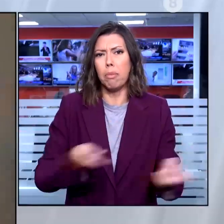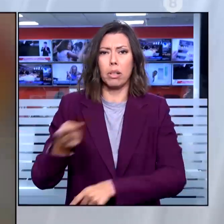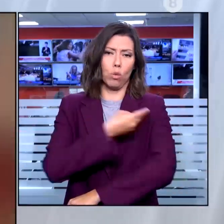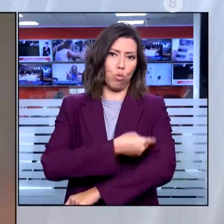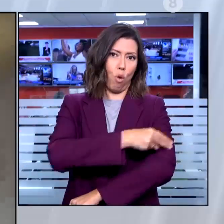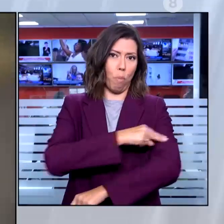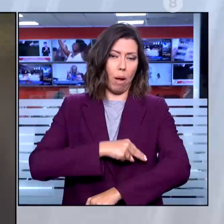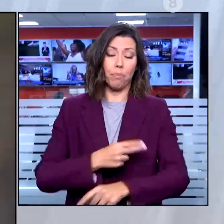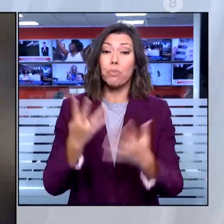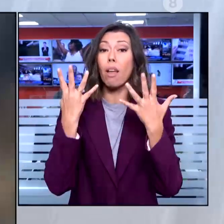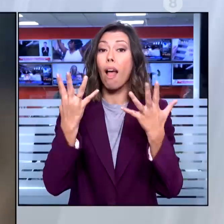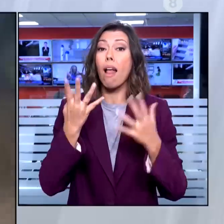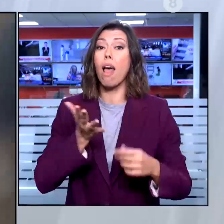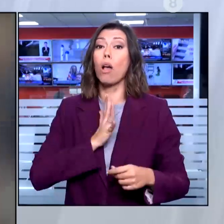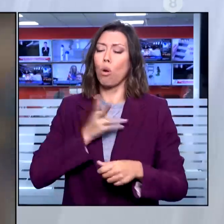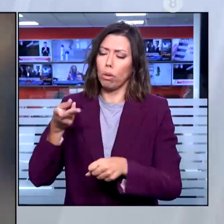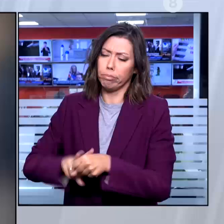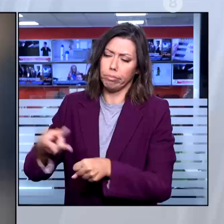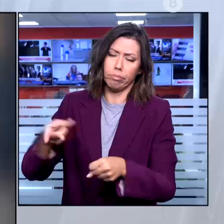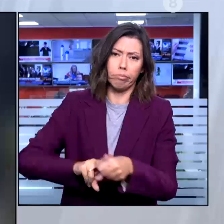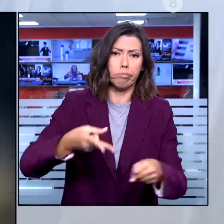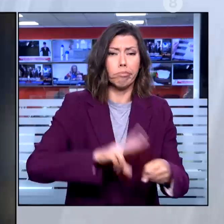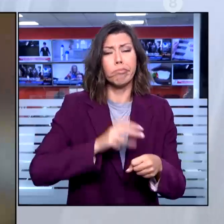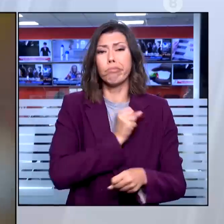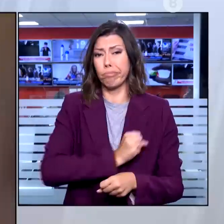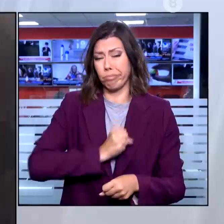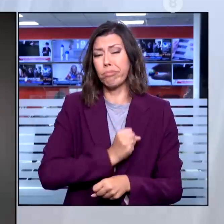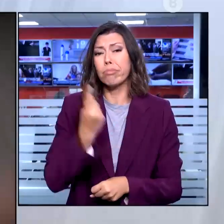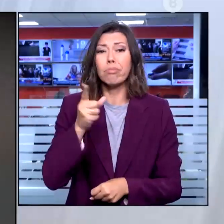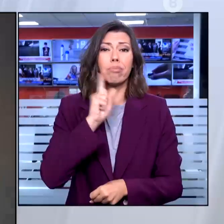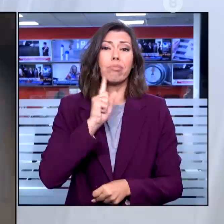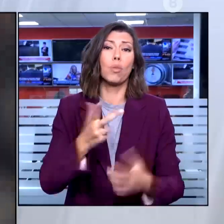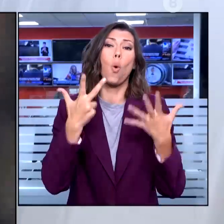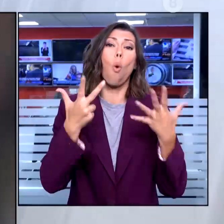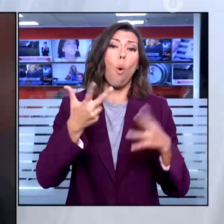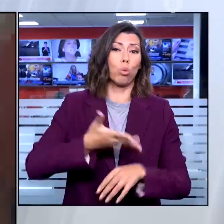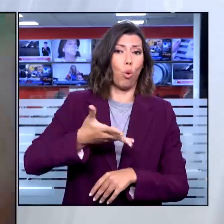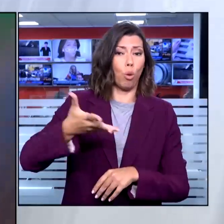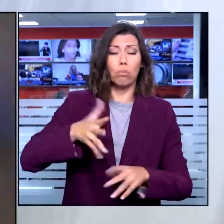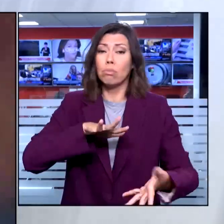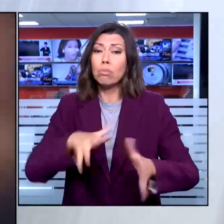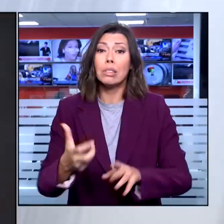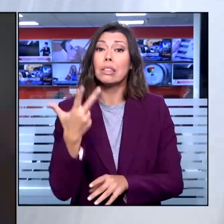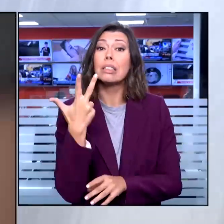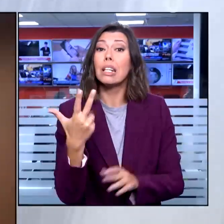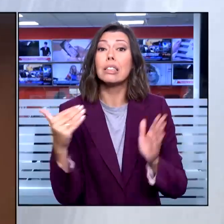9 άνθρωποι έχασαν τη ζωή τους, ανάμεσά τους και ένα 8χρονο κοριτσάκι. Σχεδόν 3.000 τραυματίστηκαν.